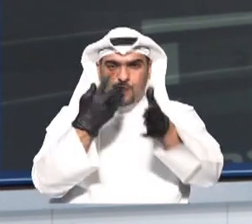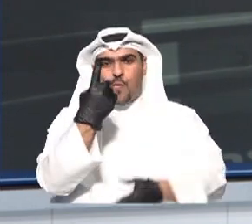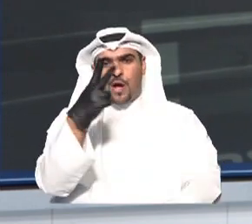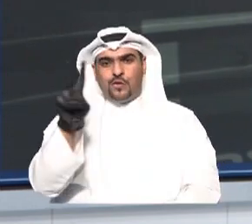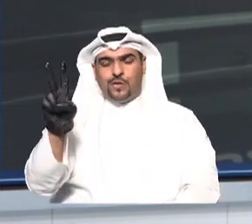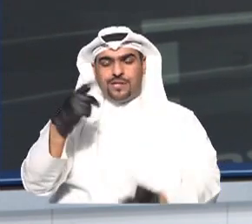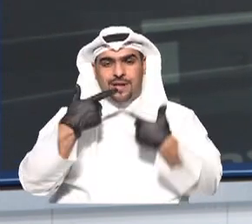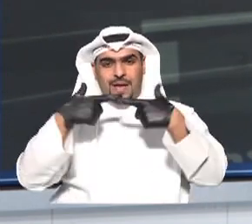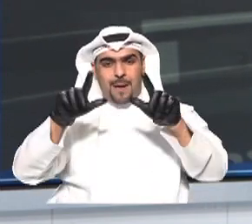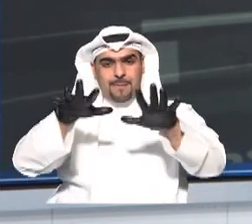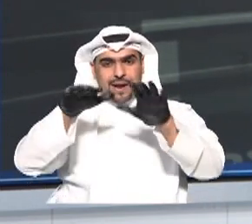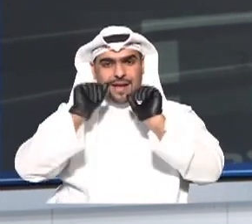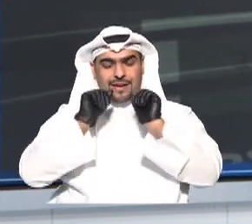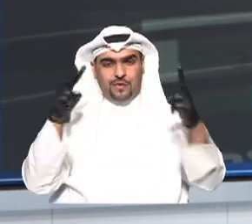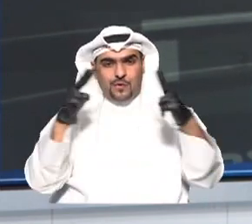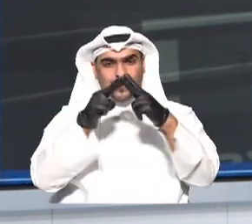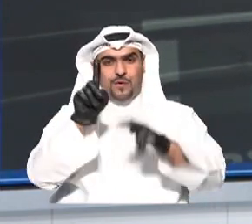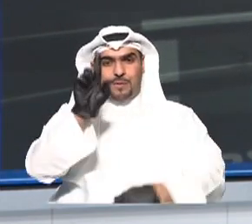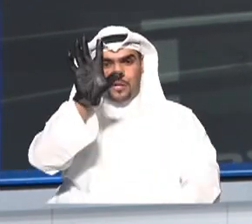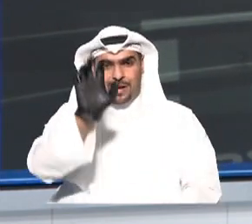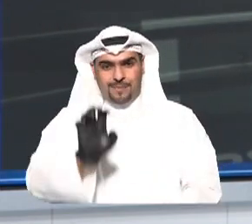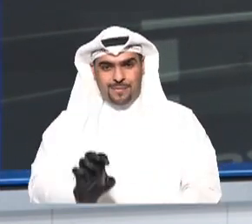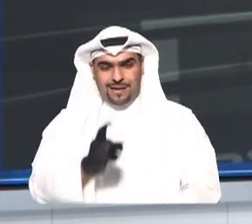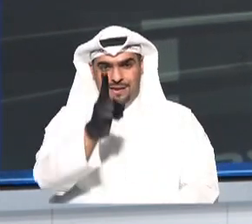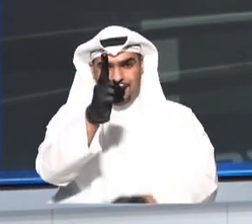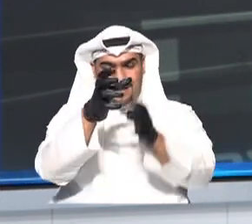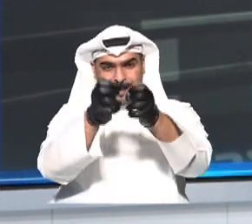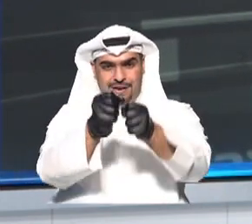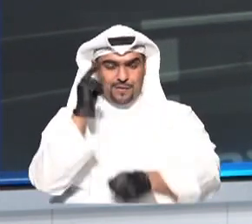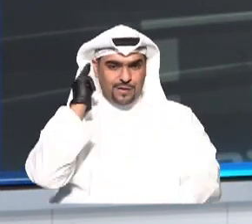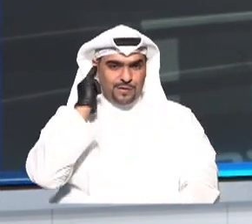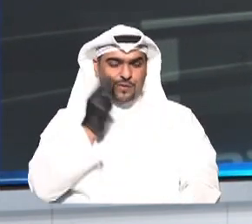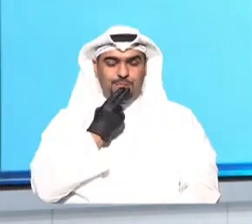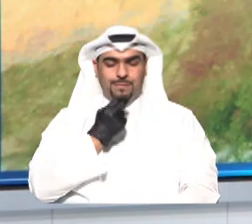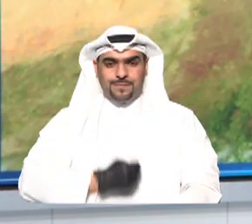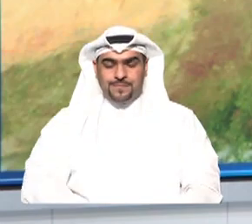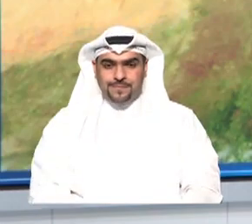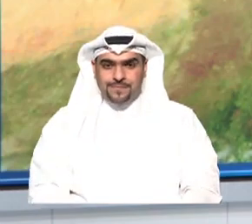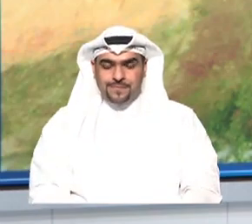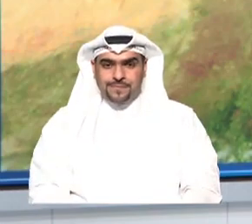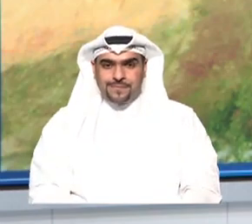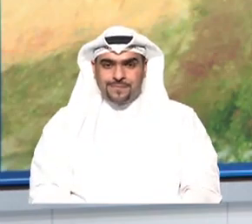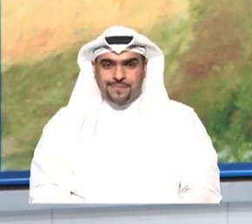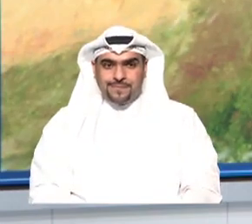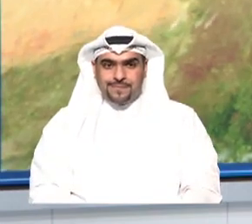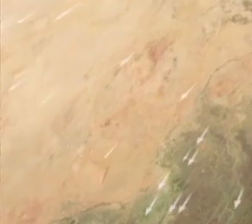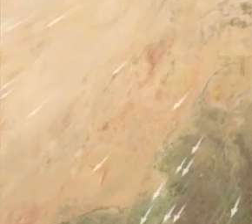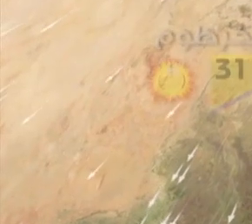تنتهي نشرتنا الجوية، شكرا على حسن المتابعة، والآن مع درجات الحرارة حول عاصم العالم.